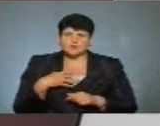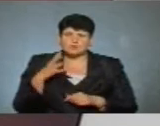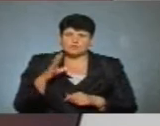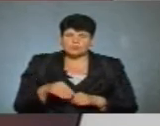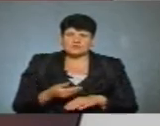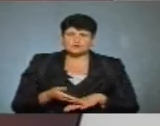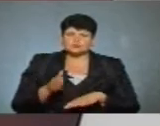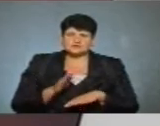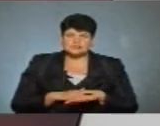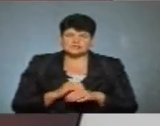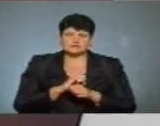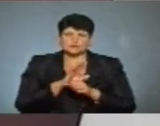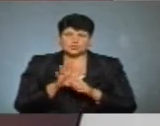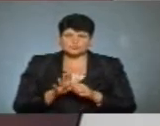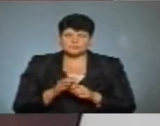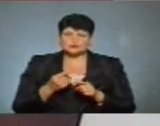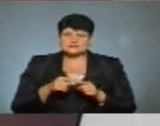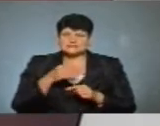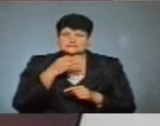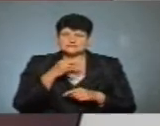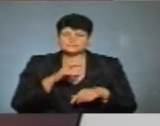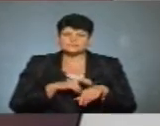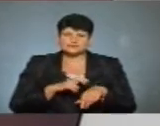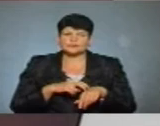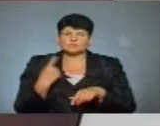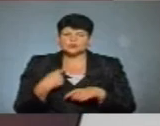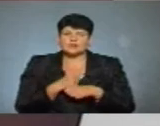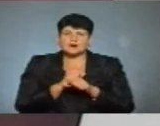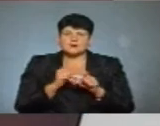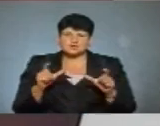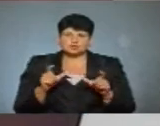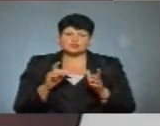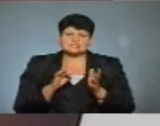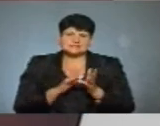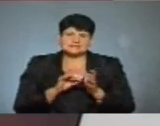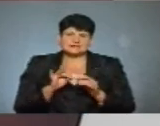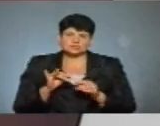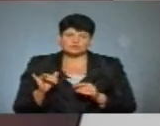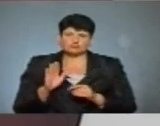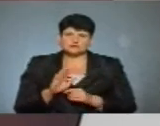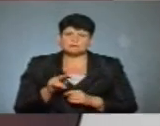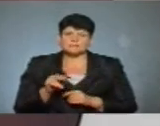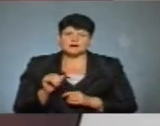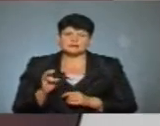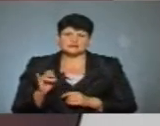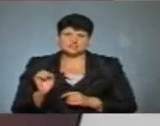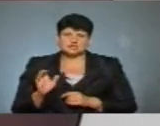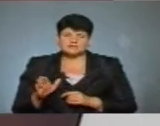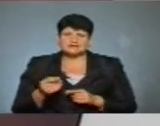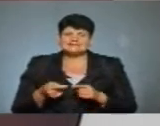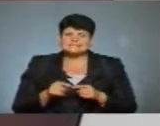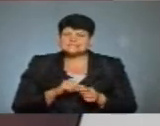через ускладнення від коронавірусу. Про це розповів епідеміолог обласного лабораторного центру Володимир Паничев. За його словами,